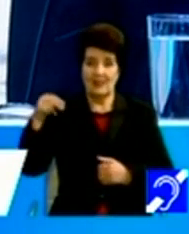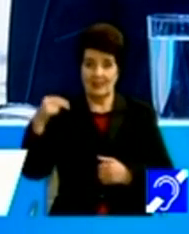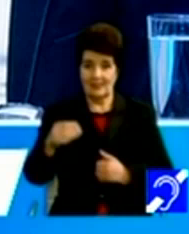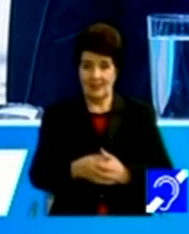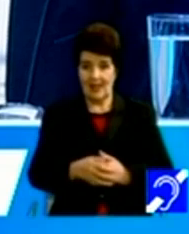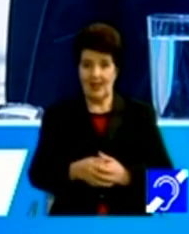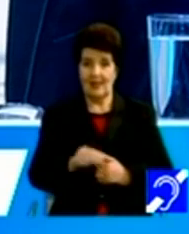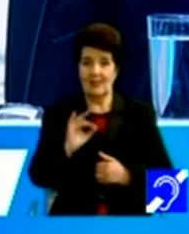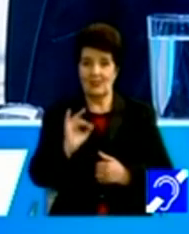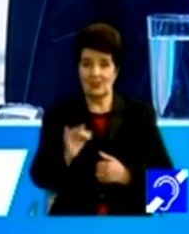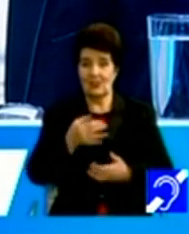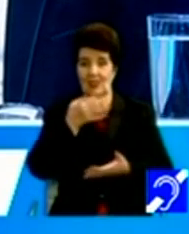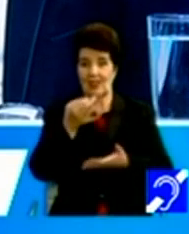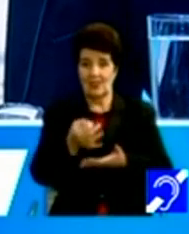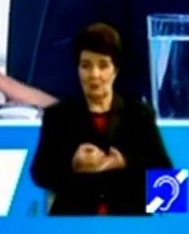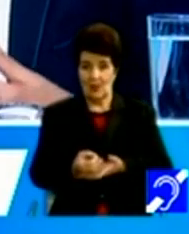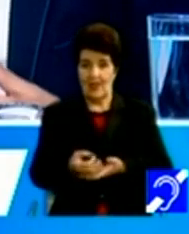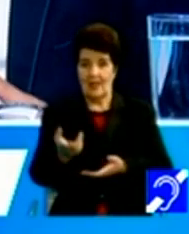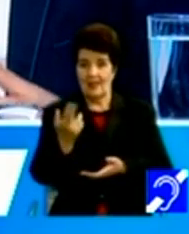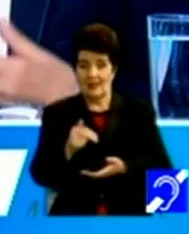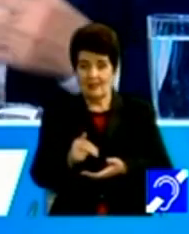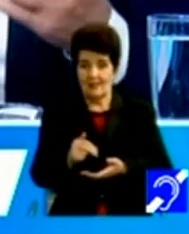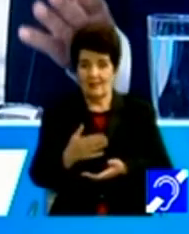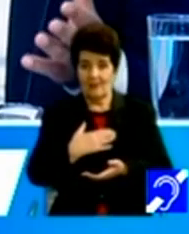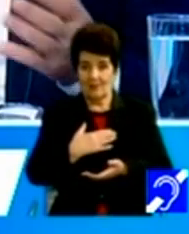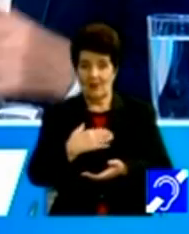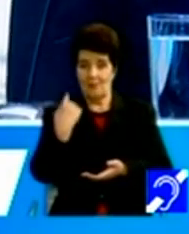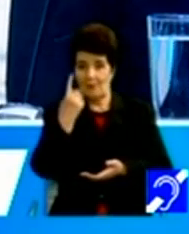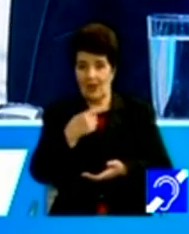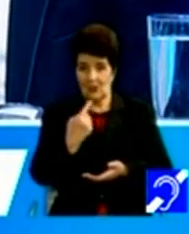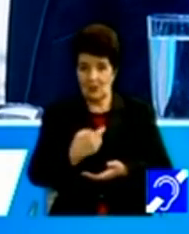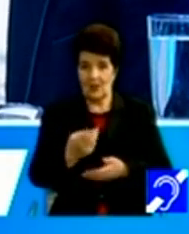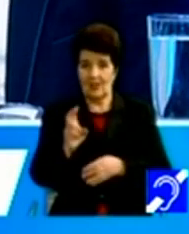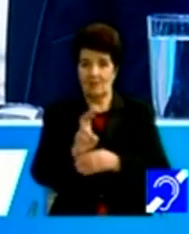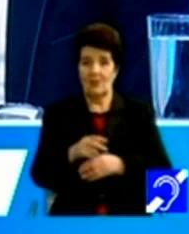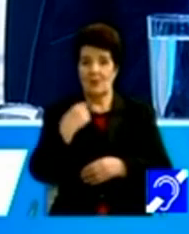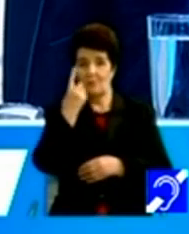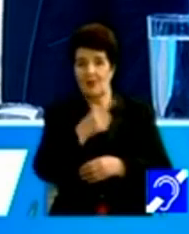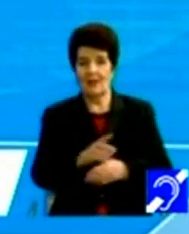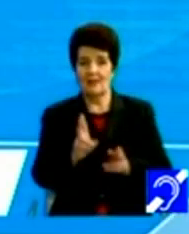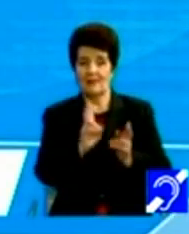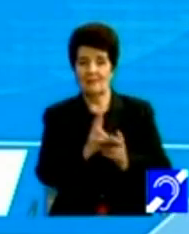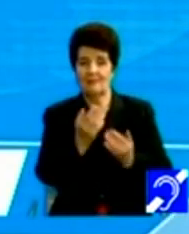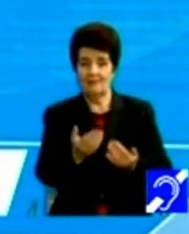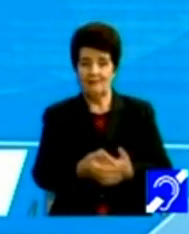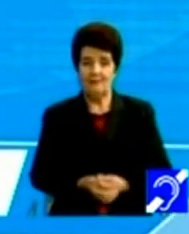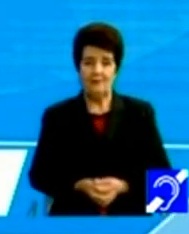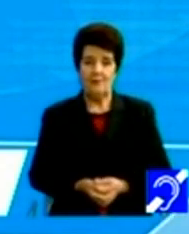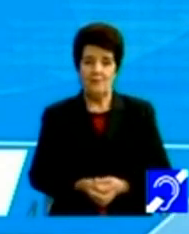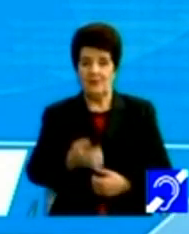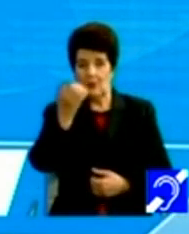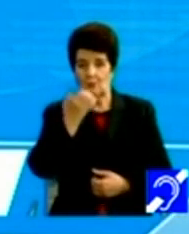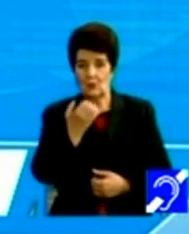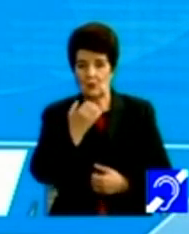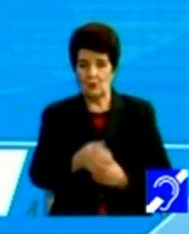prezidențiale și eu port responsabilitate de umila mea persoană când vin în fața alegătorului. Mulțumit, domnul Țăcu, de